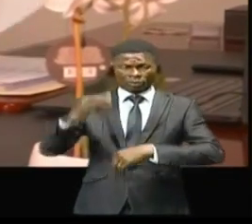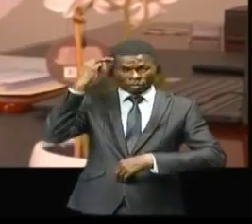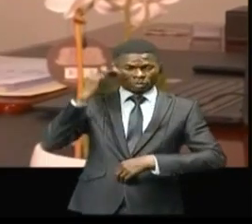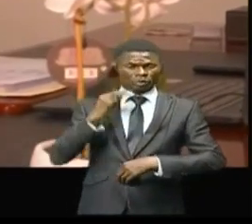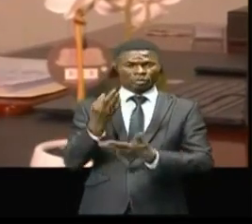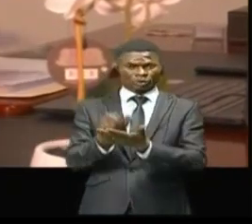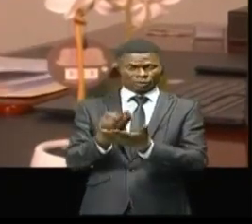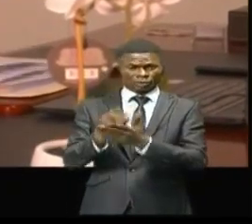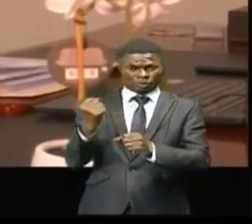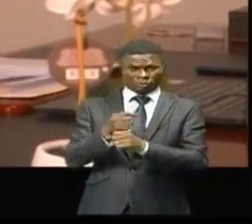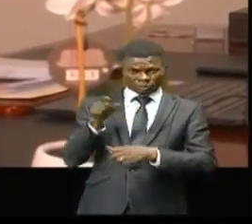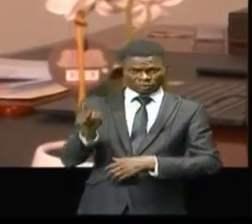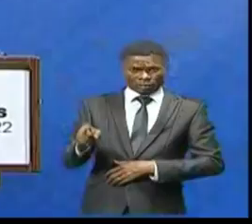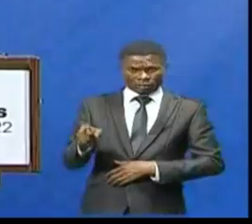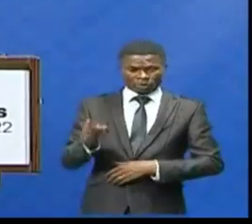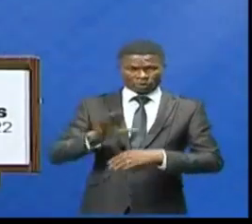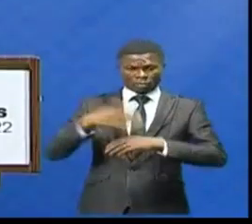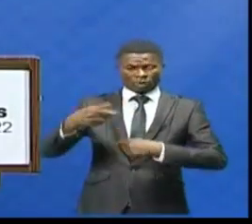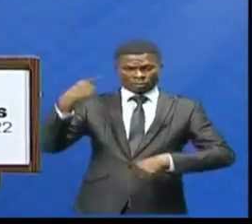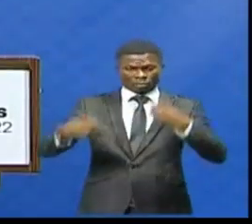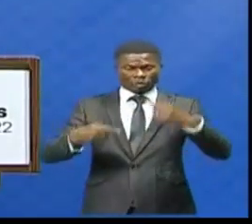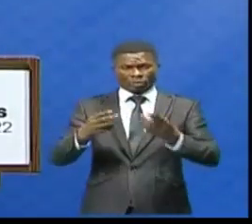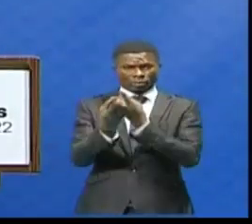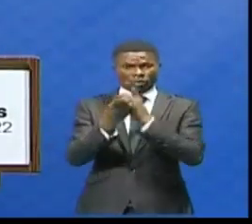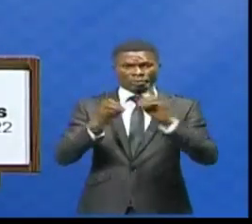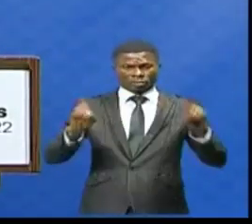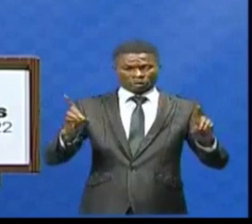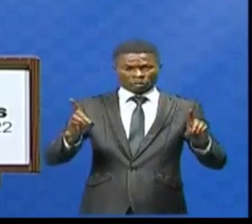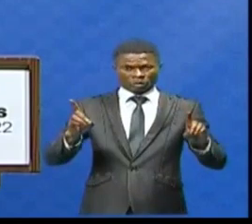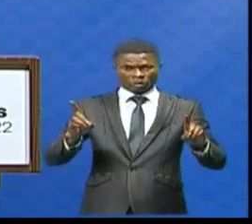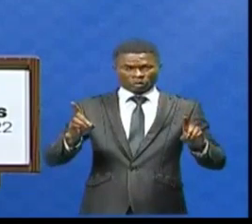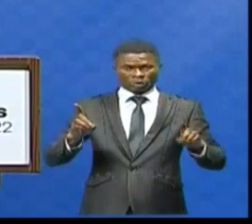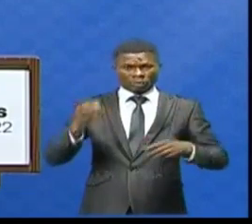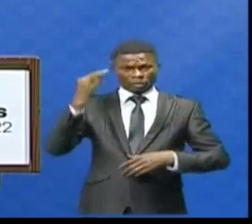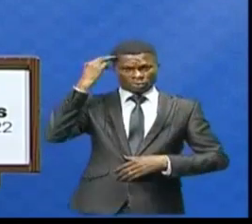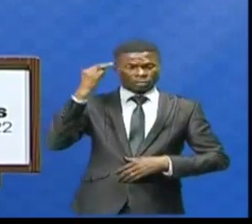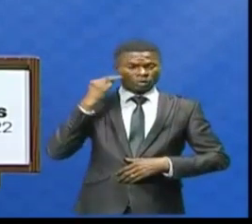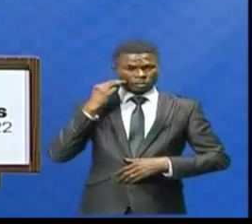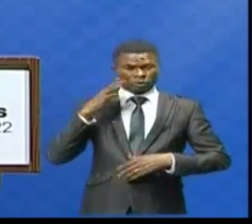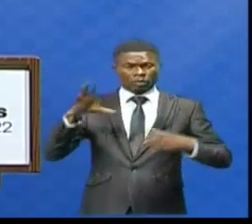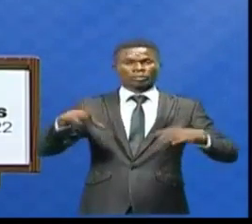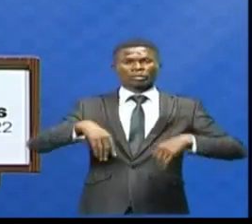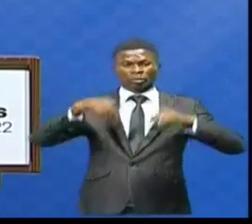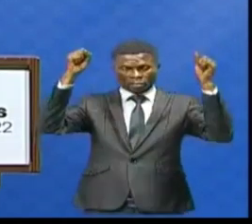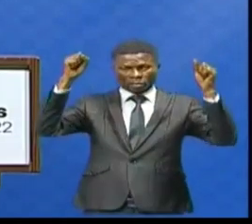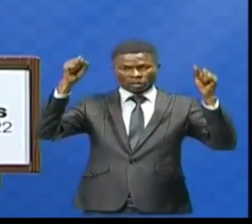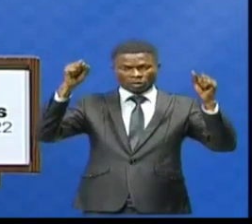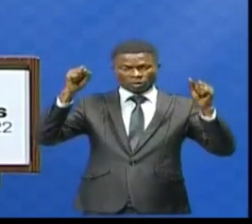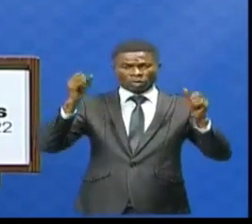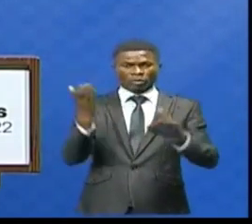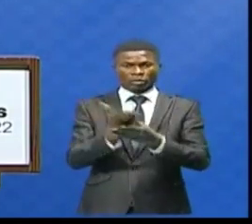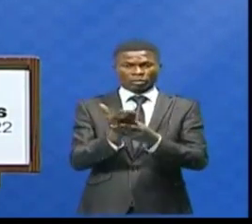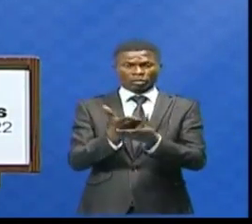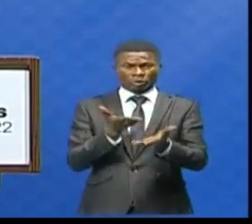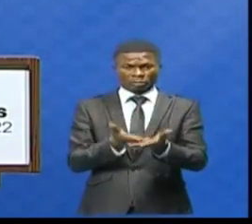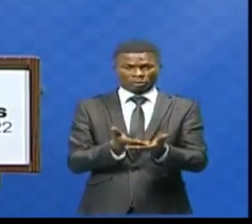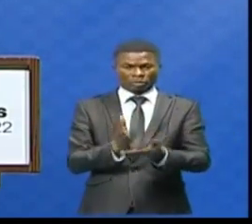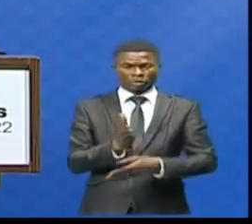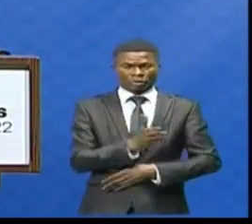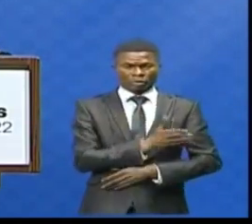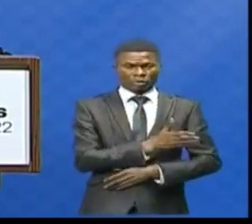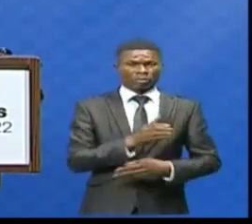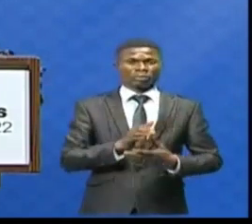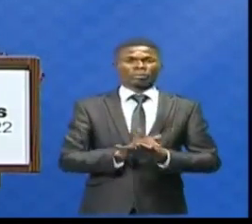Finances après débat et délibérations les conseils à adopter ces dossiers